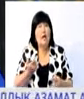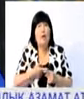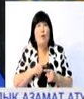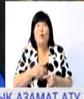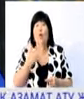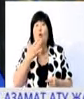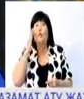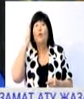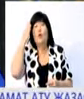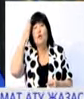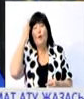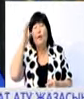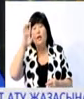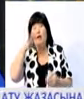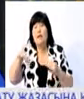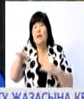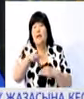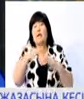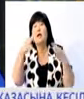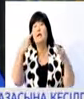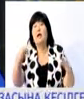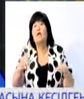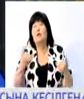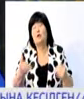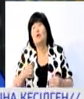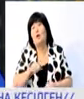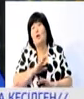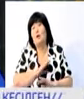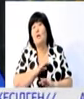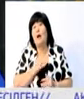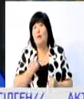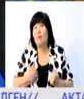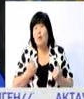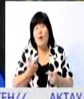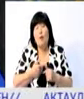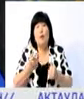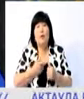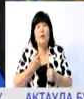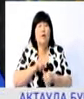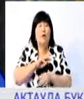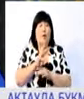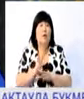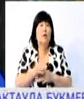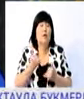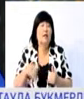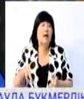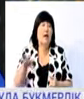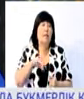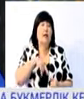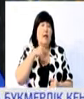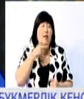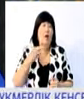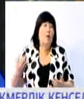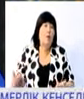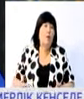болашағын ойлап, елінің жерінің тәуелсіздігі, азаттығы жолында құрбан болды. Олардың есімдерін ұлықтап, еңбектерін дәріптеп,